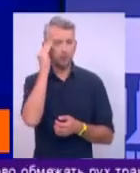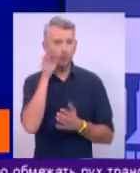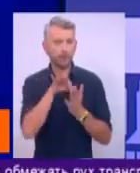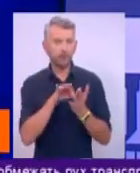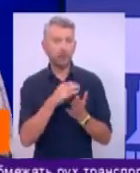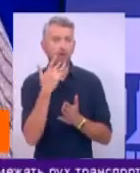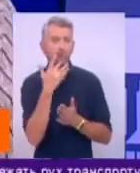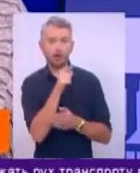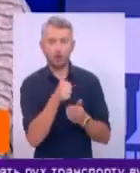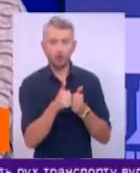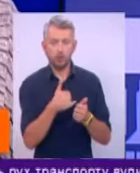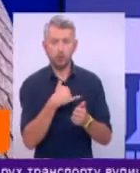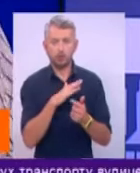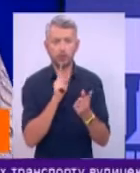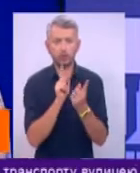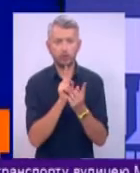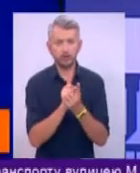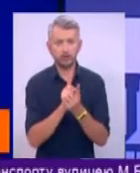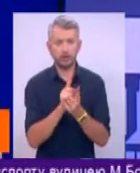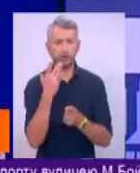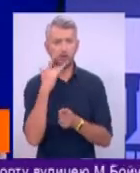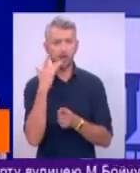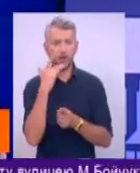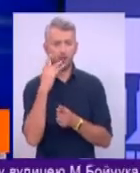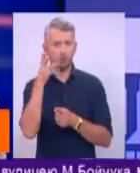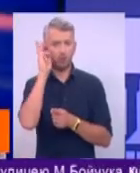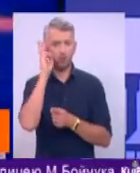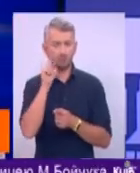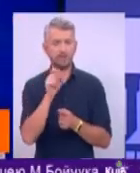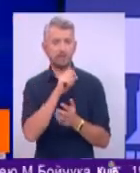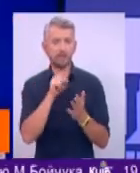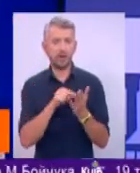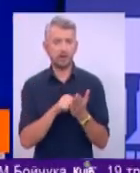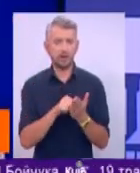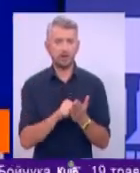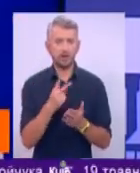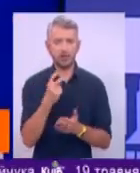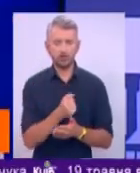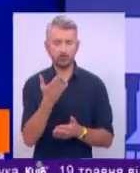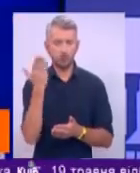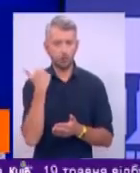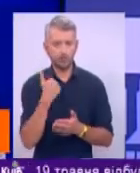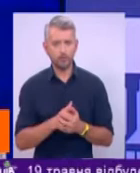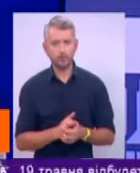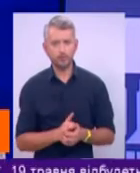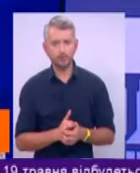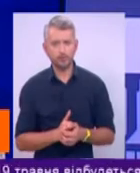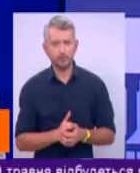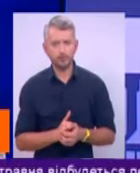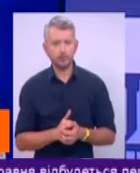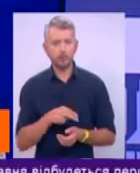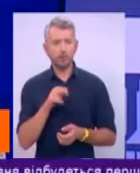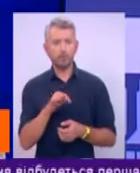американських колег, у нас була зустріч відповідна в американському посольстві якраз цих питань 2 тижні тому.